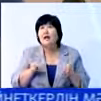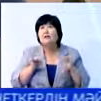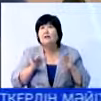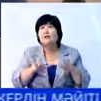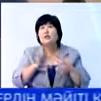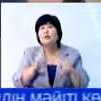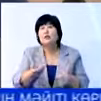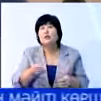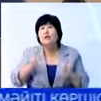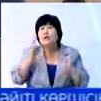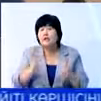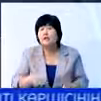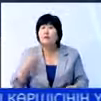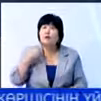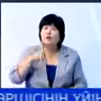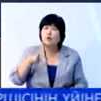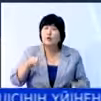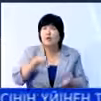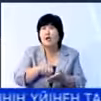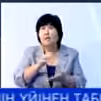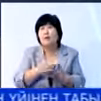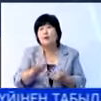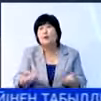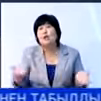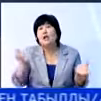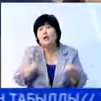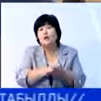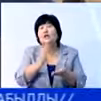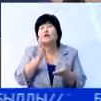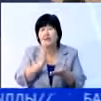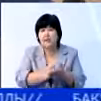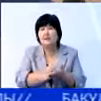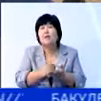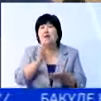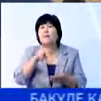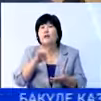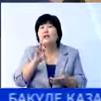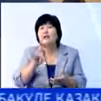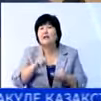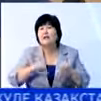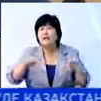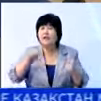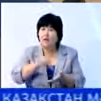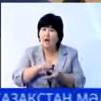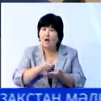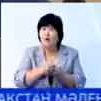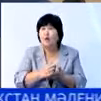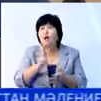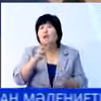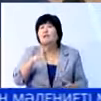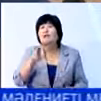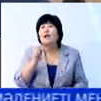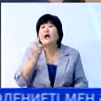бойынша жәбірленушілер, сотталушылар бар. Солардың ішінде татуласып кетіп жатқандар бар. Билер кеңесінің қатысуыменен,